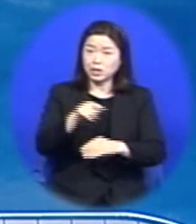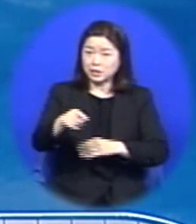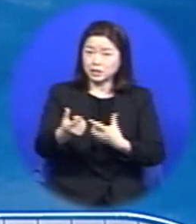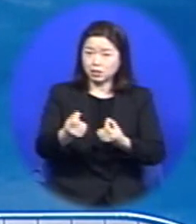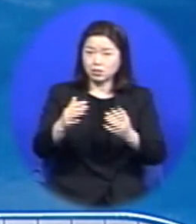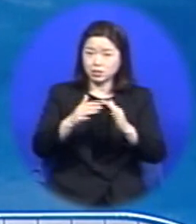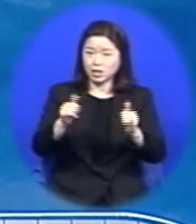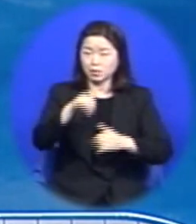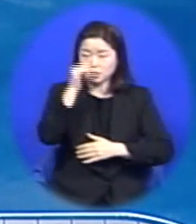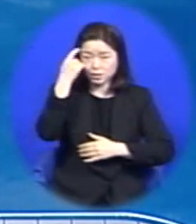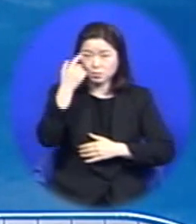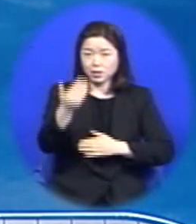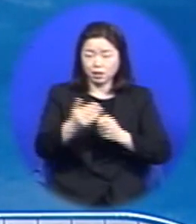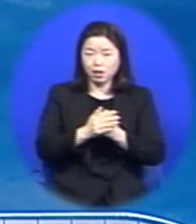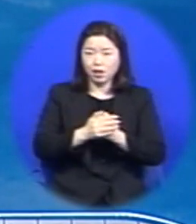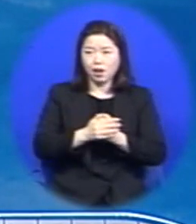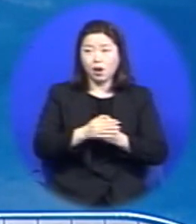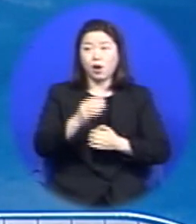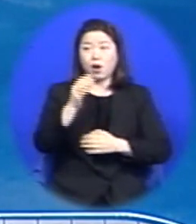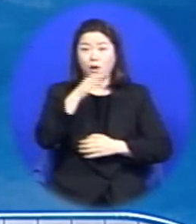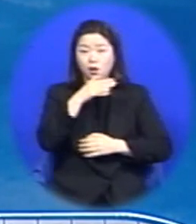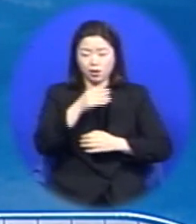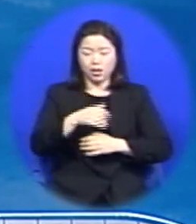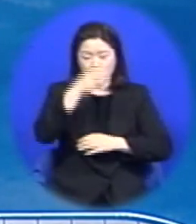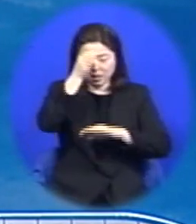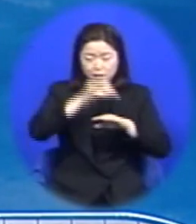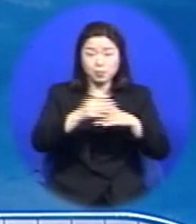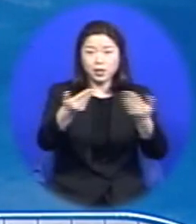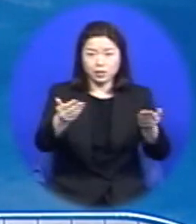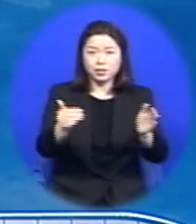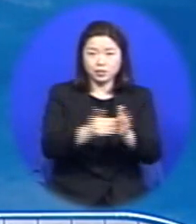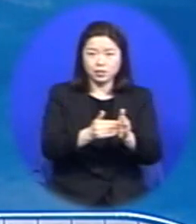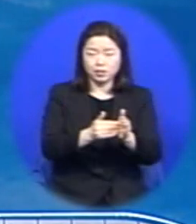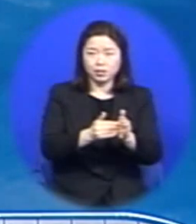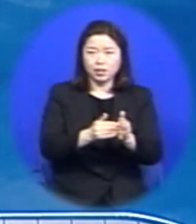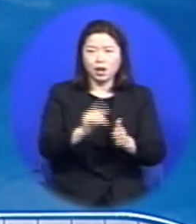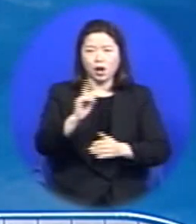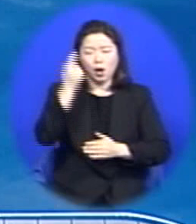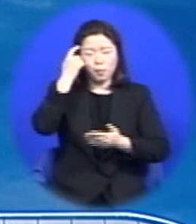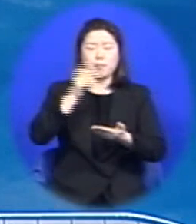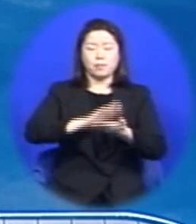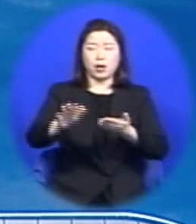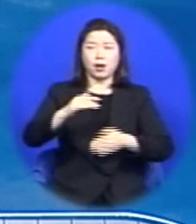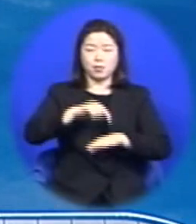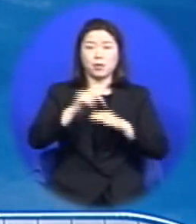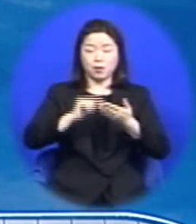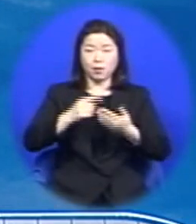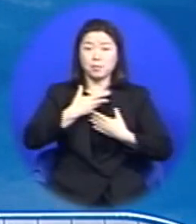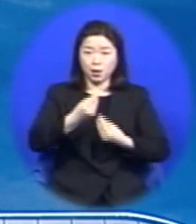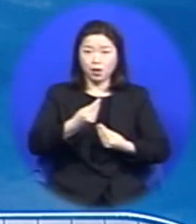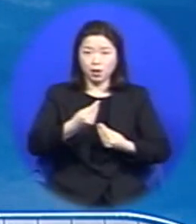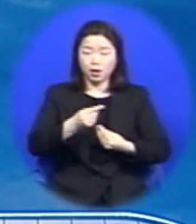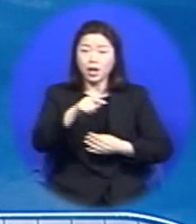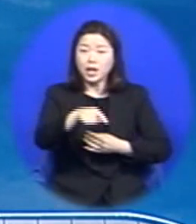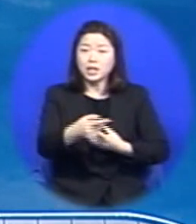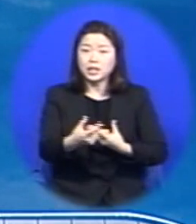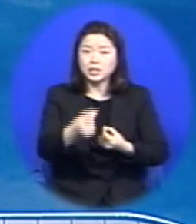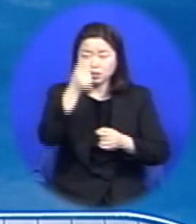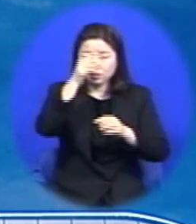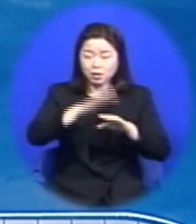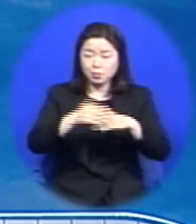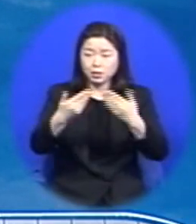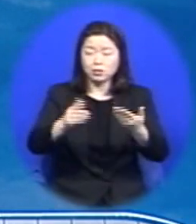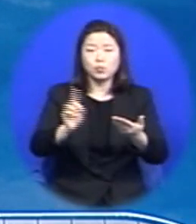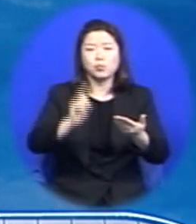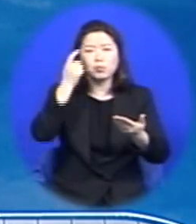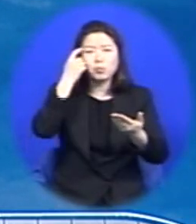있습니까? 예배 끝났다. 이제는 정말 뭔가 뻥 뚫리는 것 같아요. 그런 예배를 왜